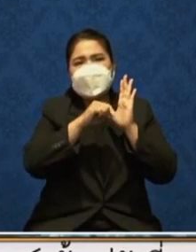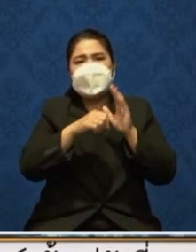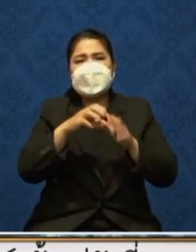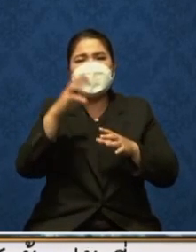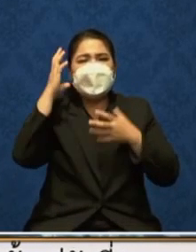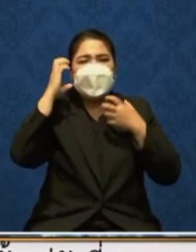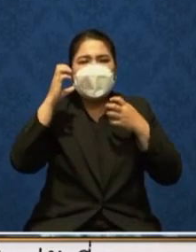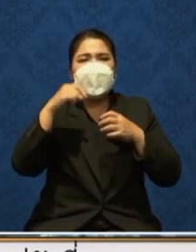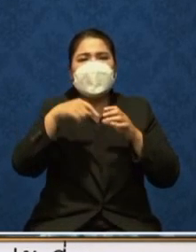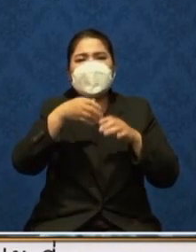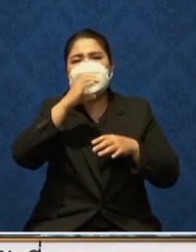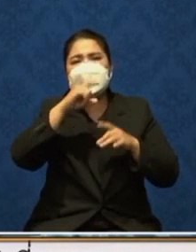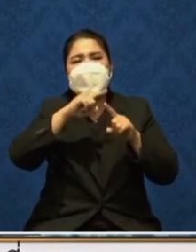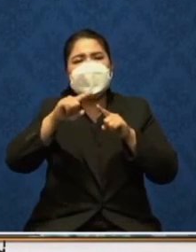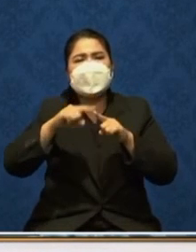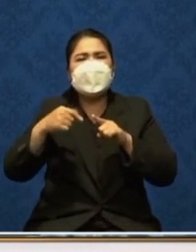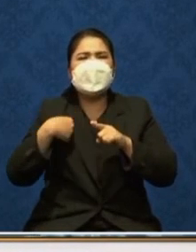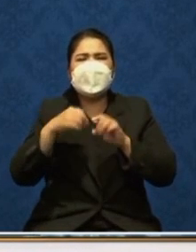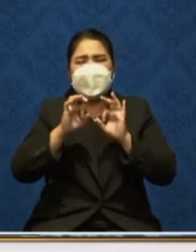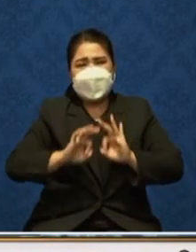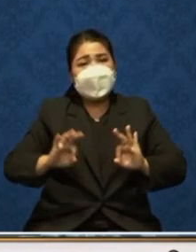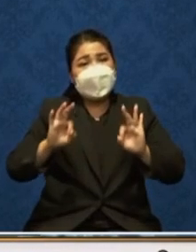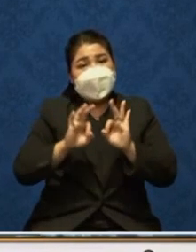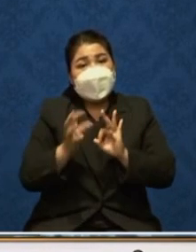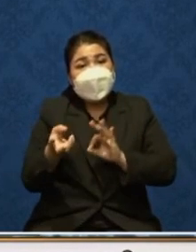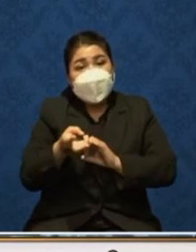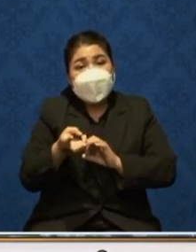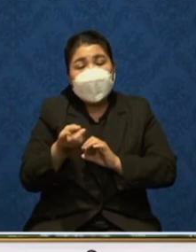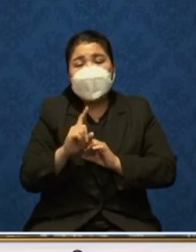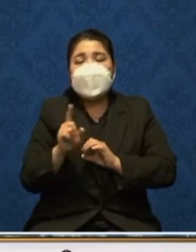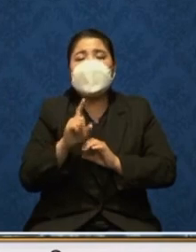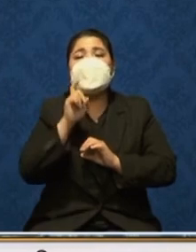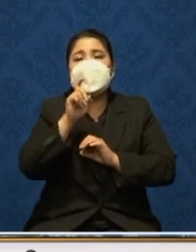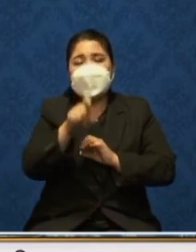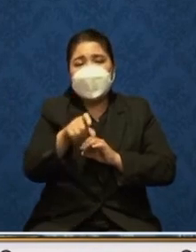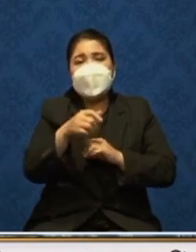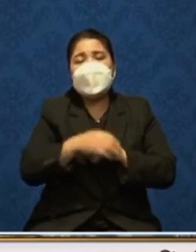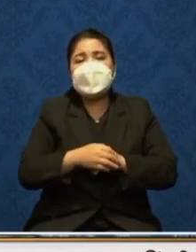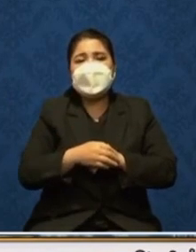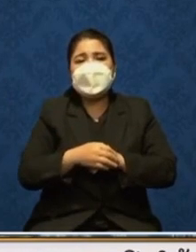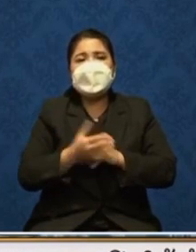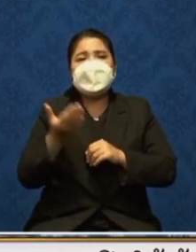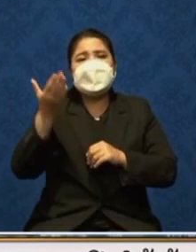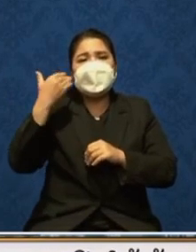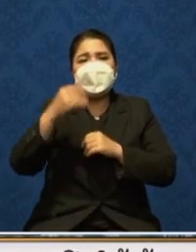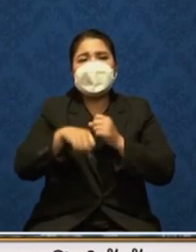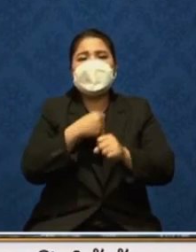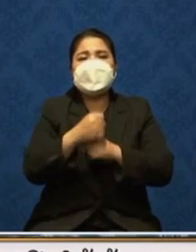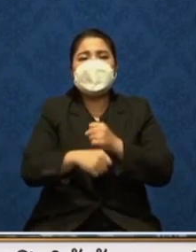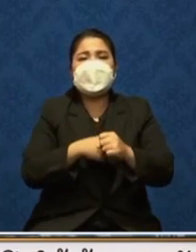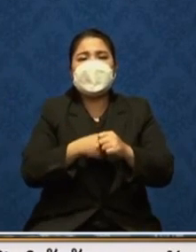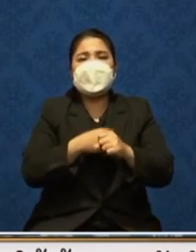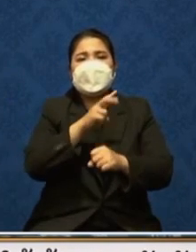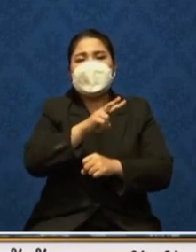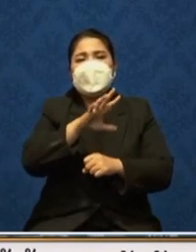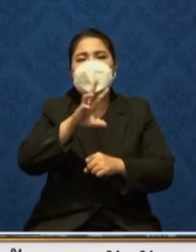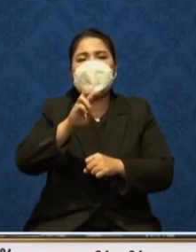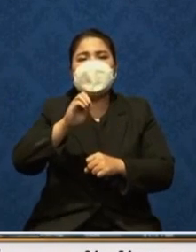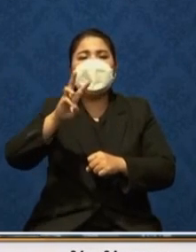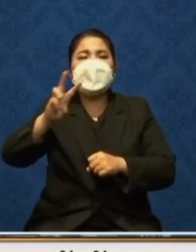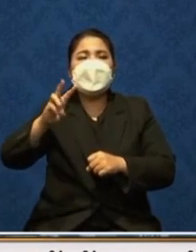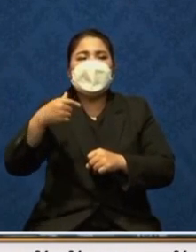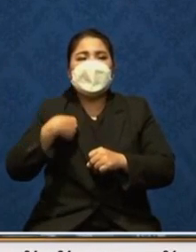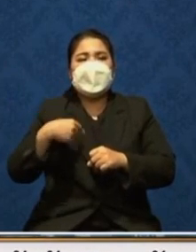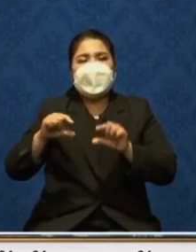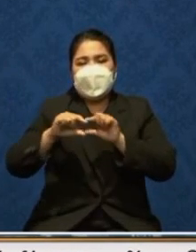ทางอื่นสำคญน้กวายัไและผมเคยอภิปรายตอนช่วงสึกกบมาณปี 2566ให้ล